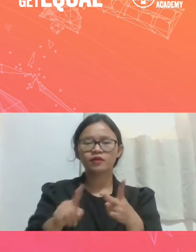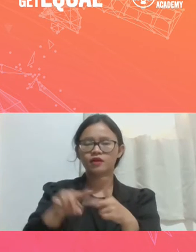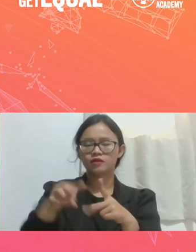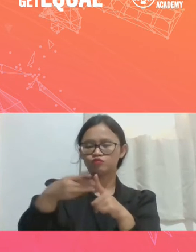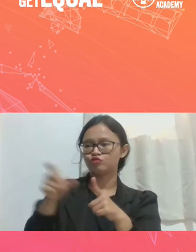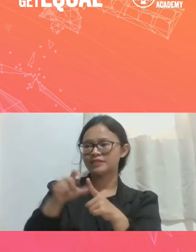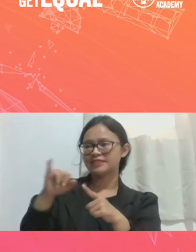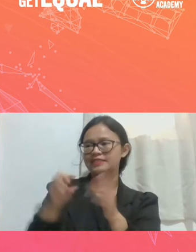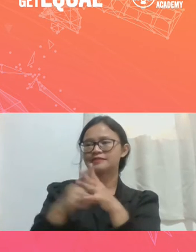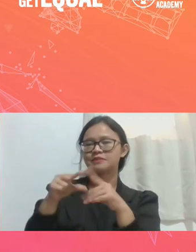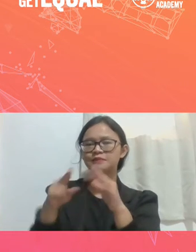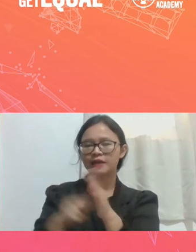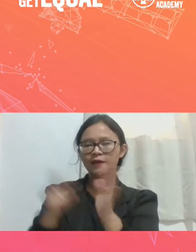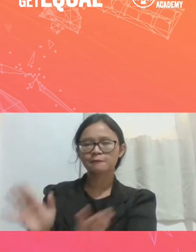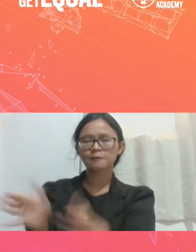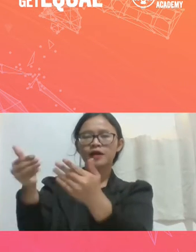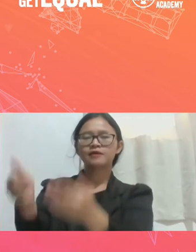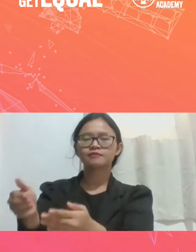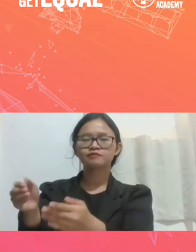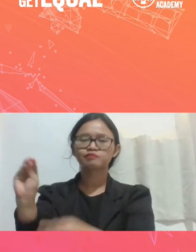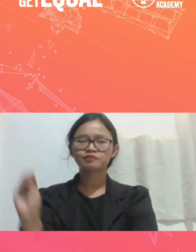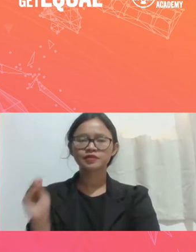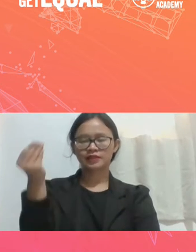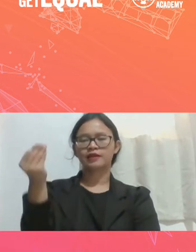Sujatmiko, Ketua dan Pendiri Gerakan Inovator